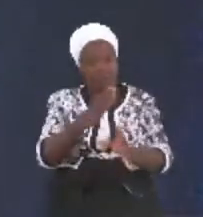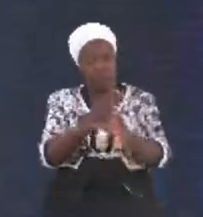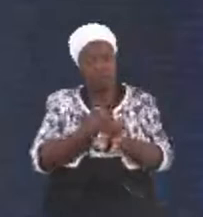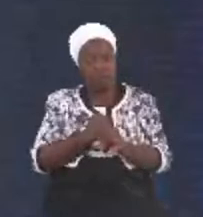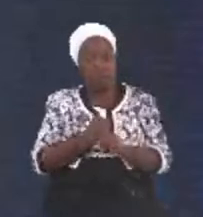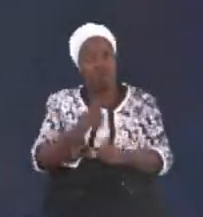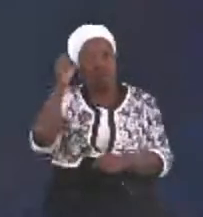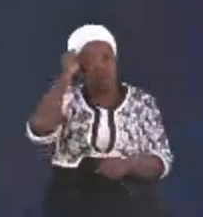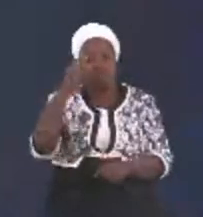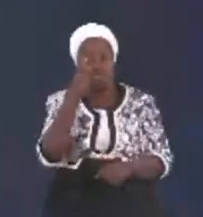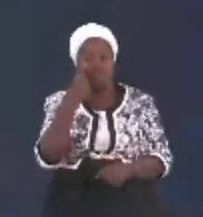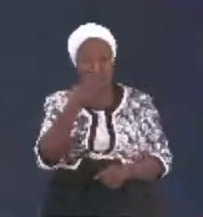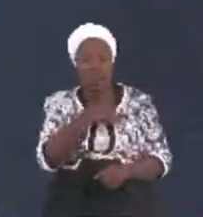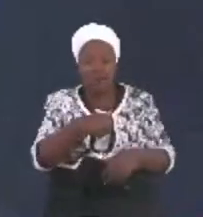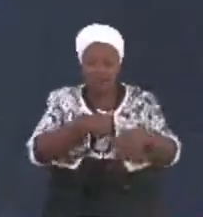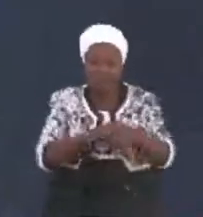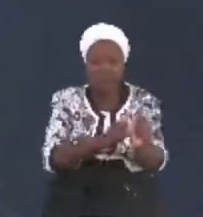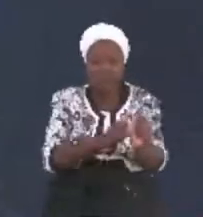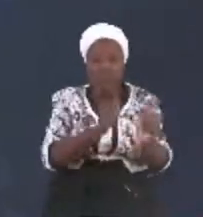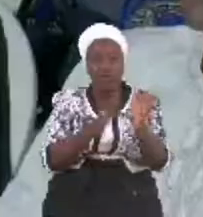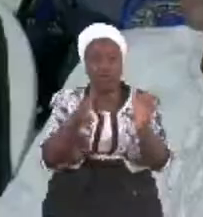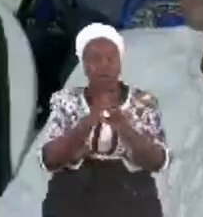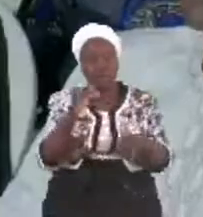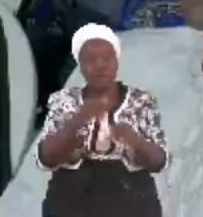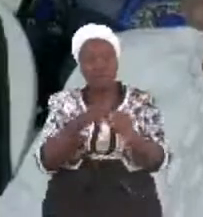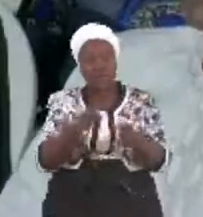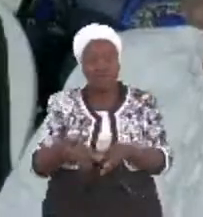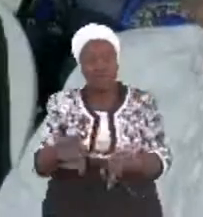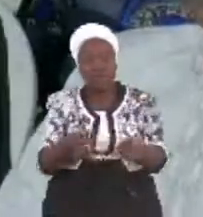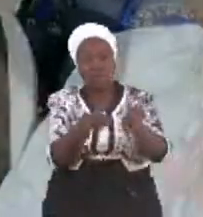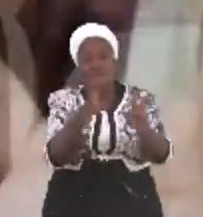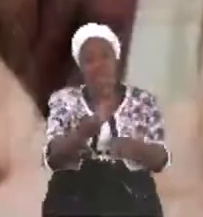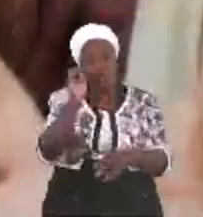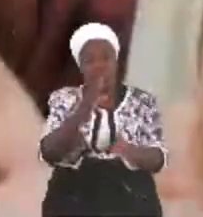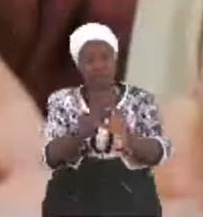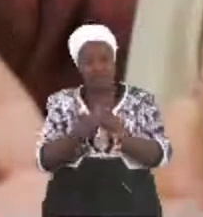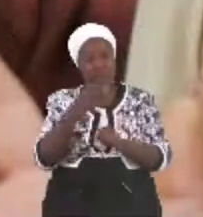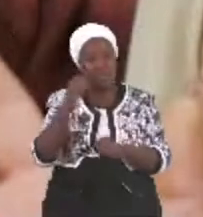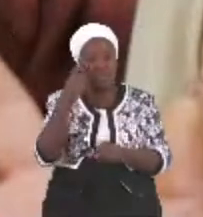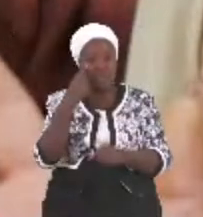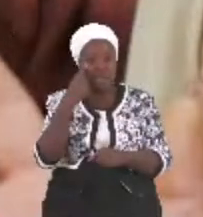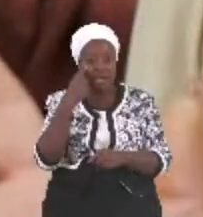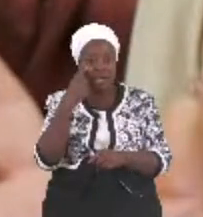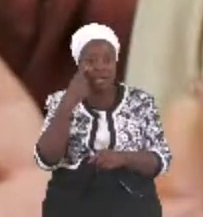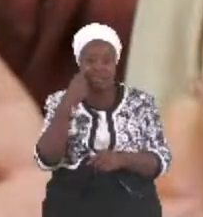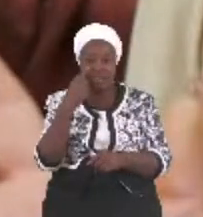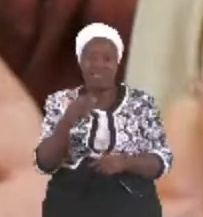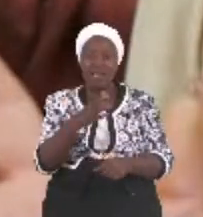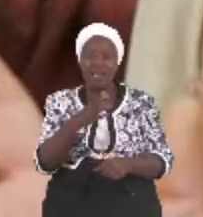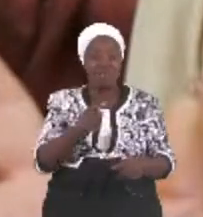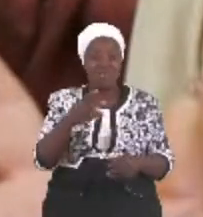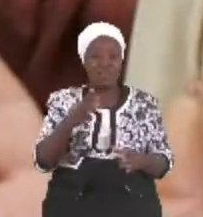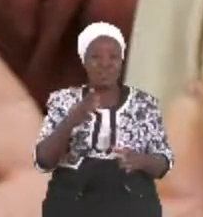vue et suivit Jésus dans le chemin. Il a reçu sa vue. Tu vas recevoir pour